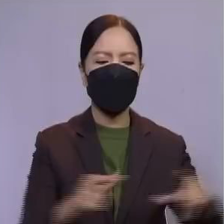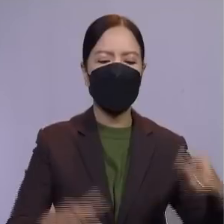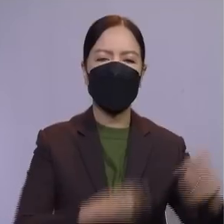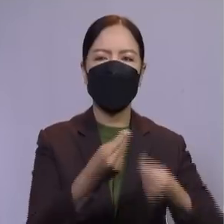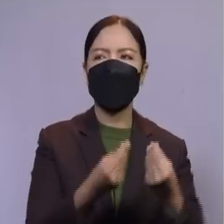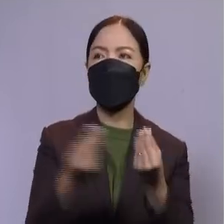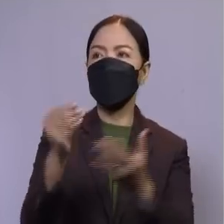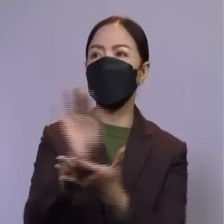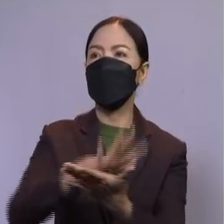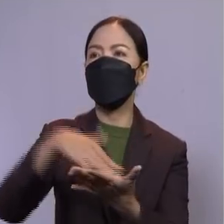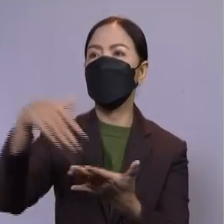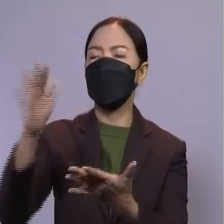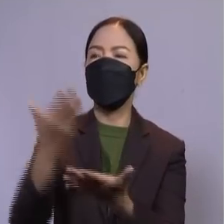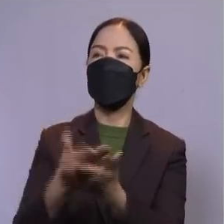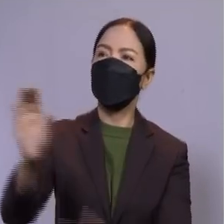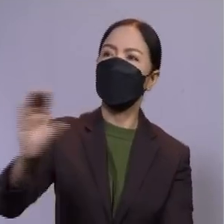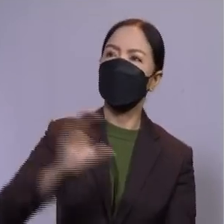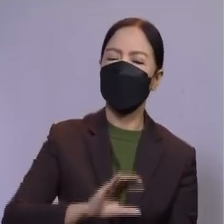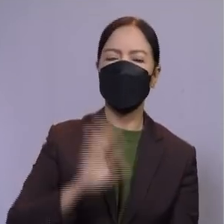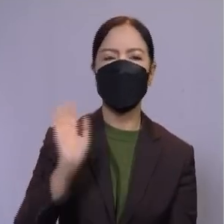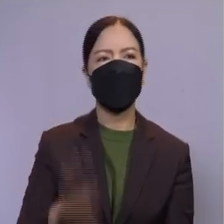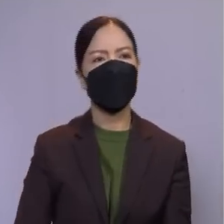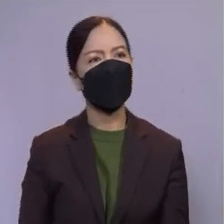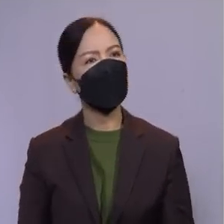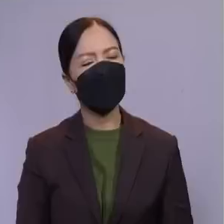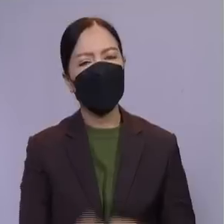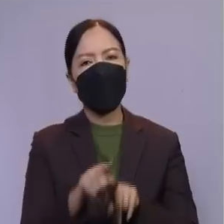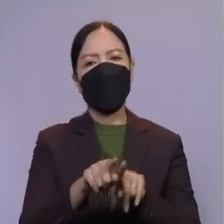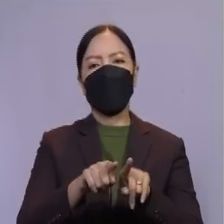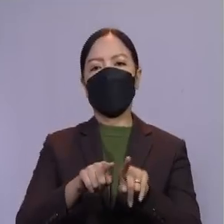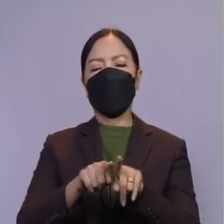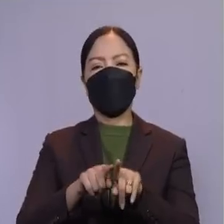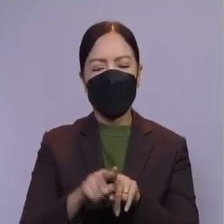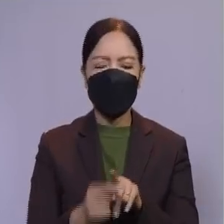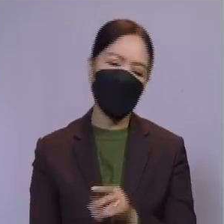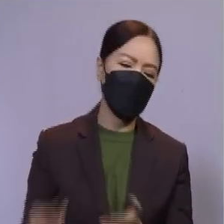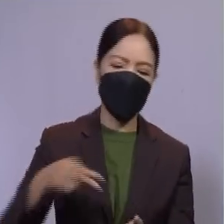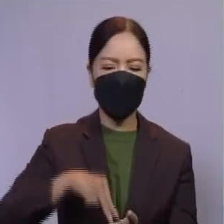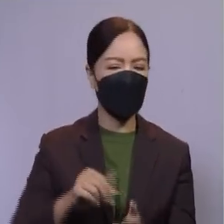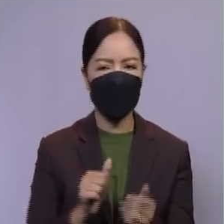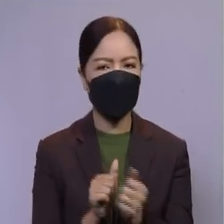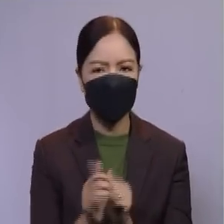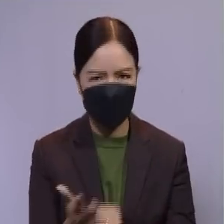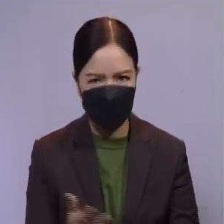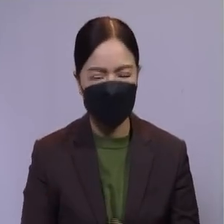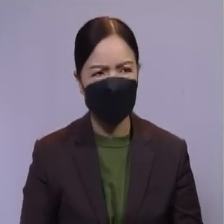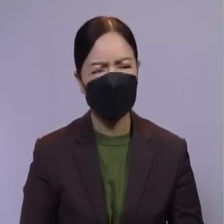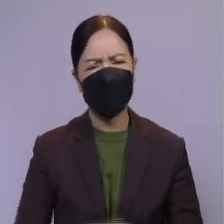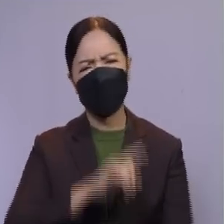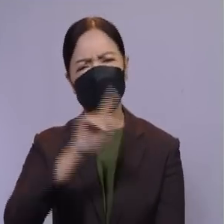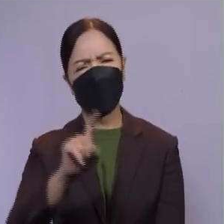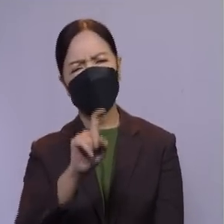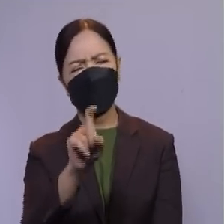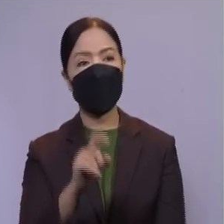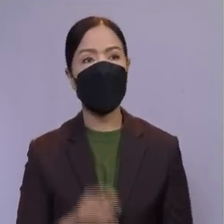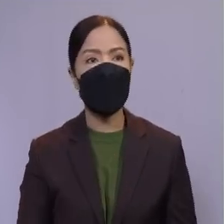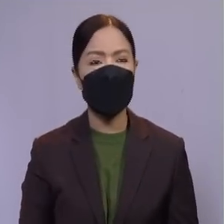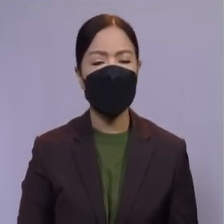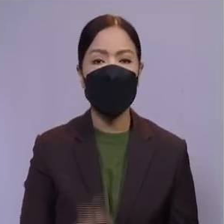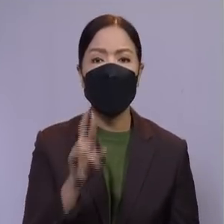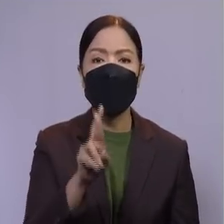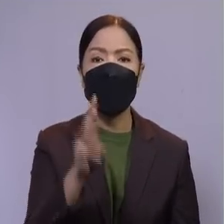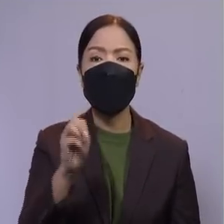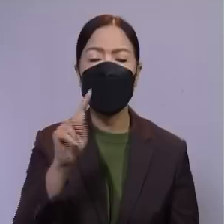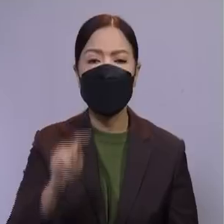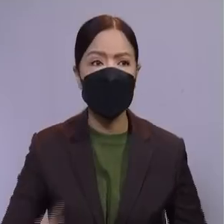ทุนเกิดกระแสตีกลับระเนระนาดถอยตั้งหลักกันแทบไม่ทันนะฮะเลยเกิดเป็นข้อสงสัยกันว่าเป็นรัฐมนตรี